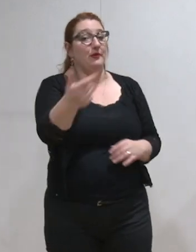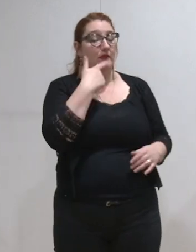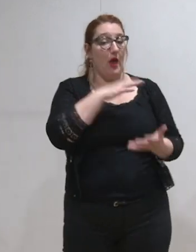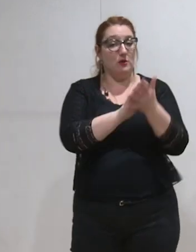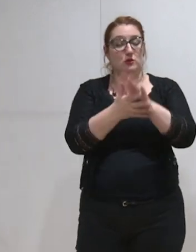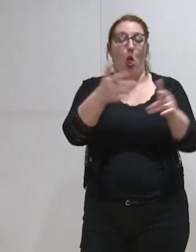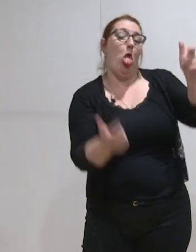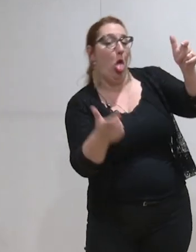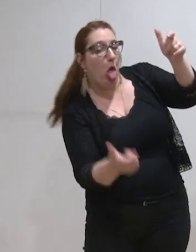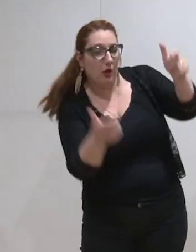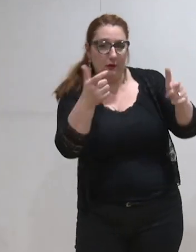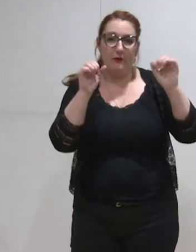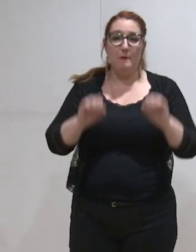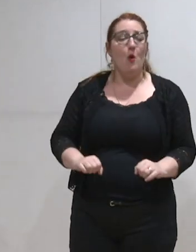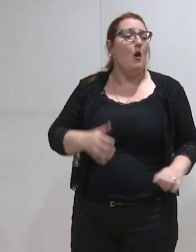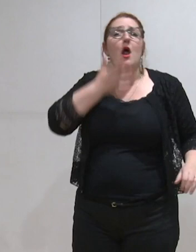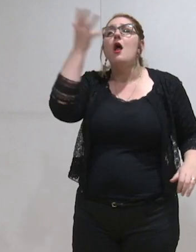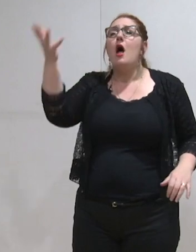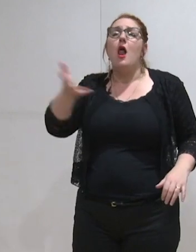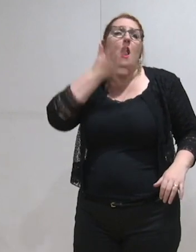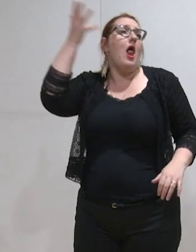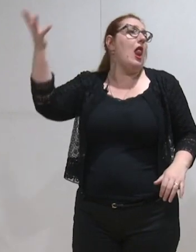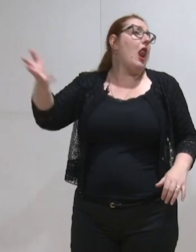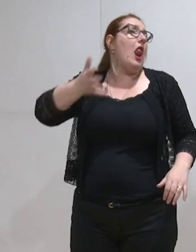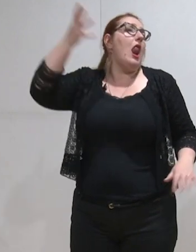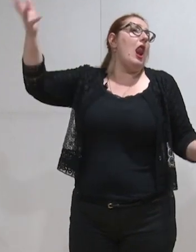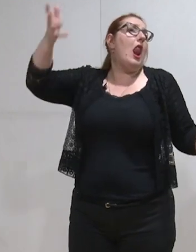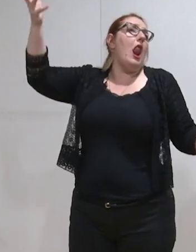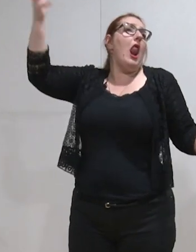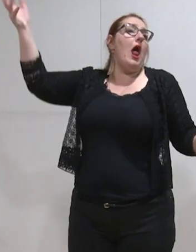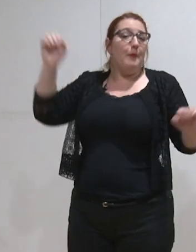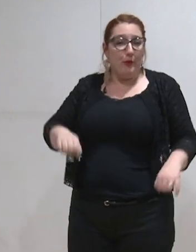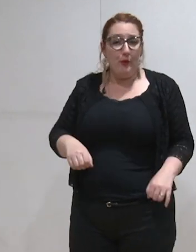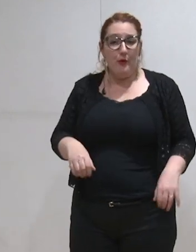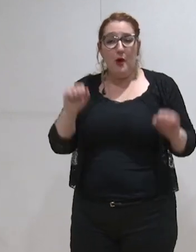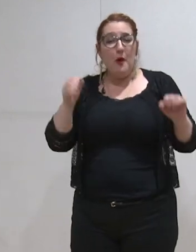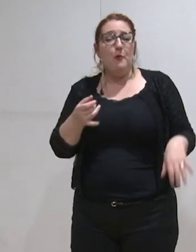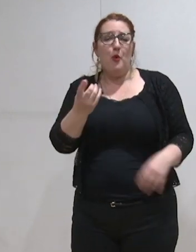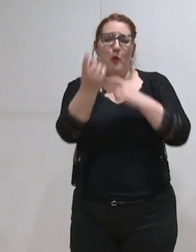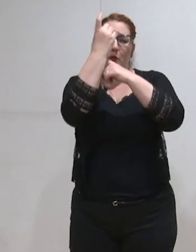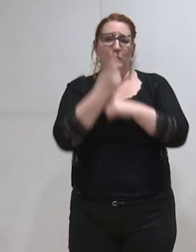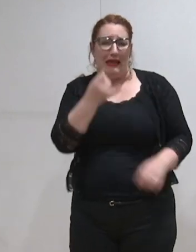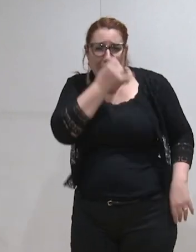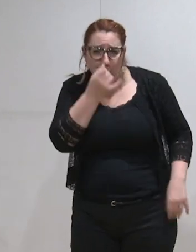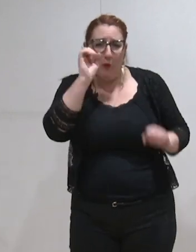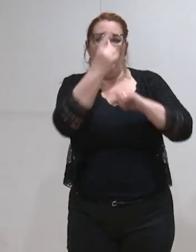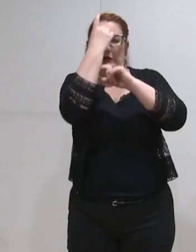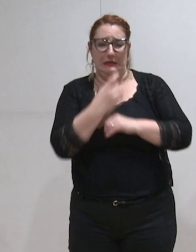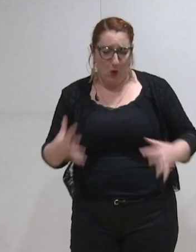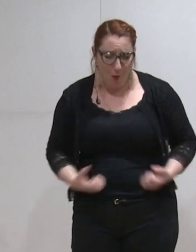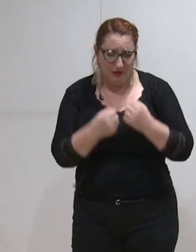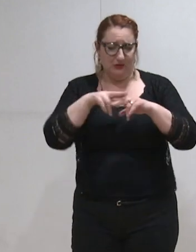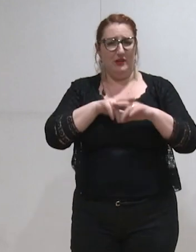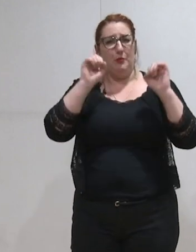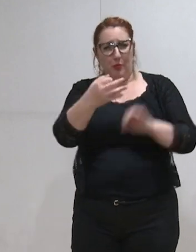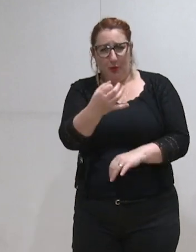associations donc on peut parler parler parler parler à l'infini dire qu'on est les plus idiots dire qu'on a aucune compétence dire qu'on a pas de ligne et